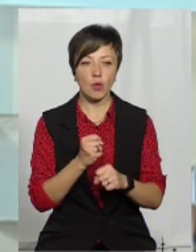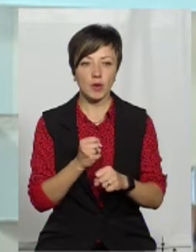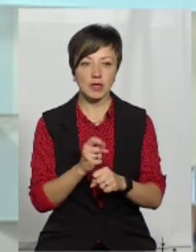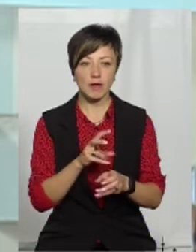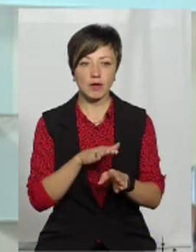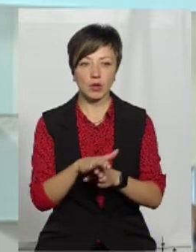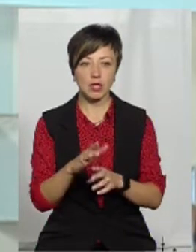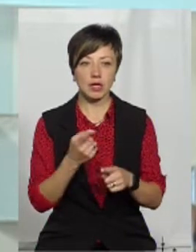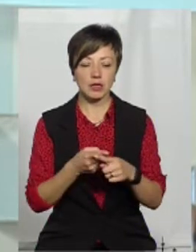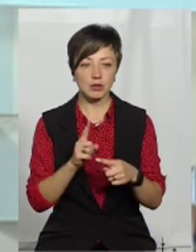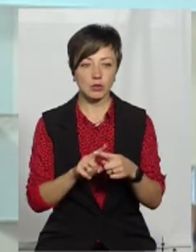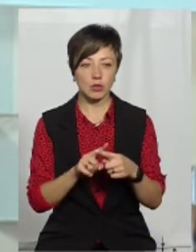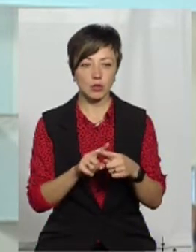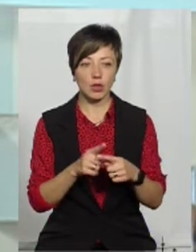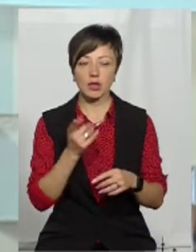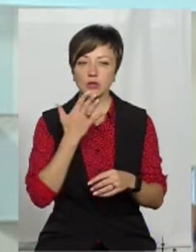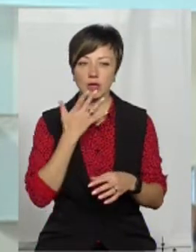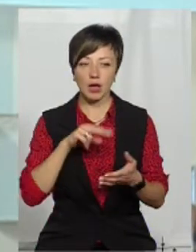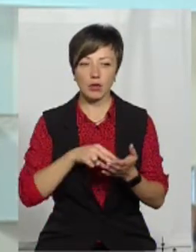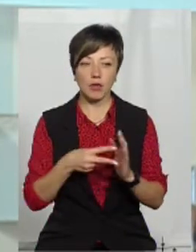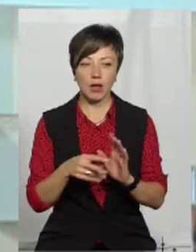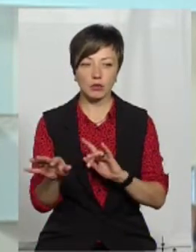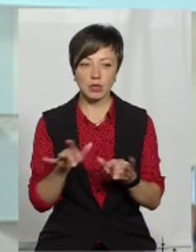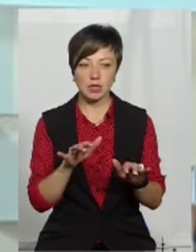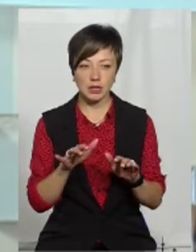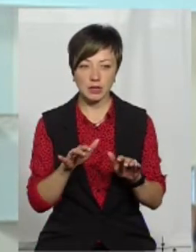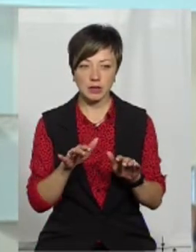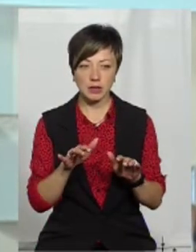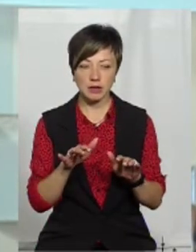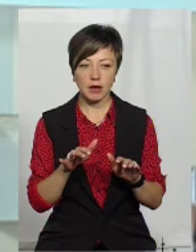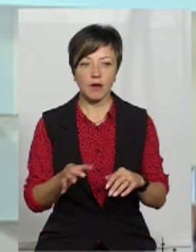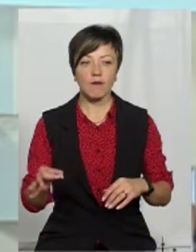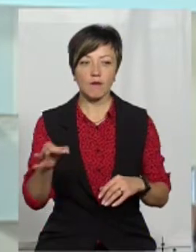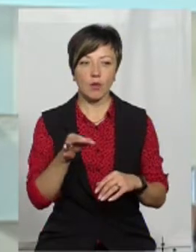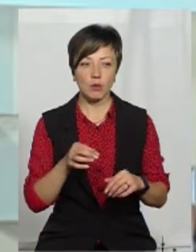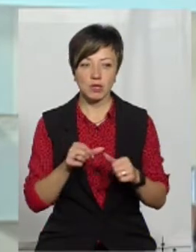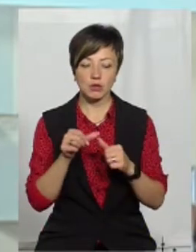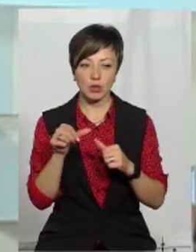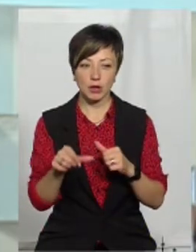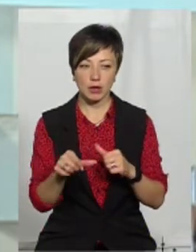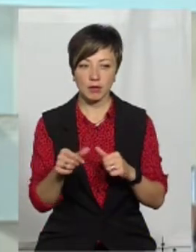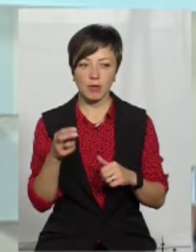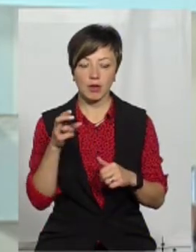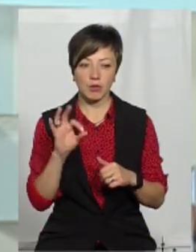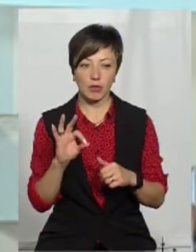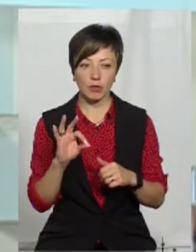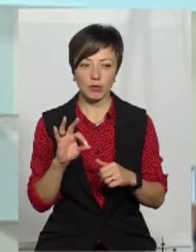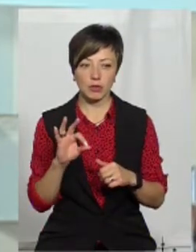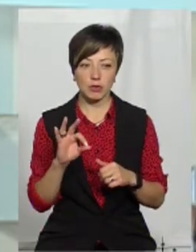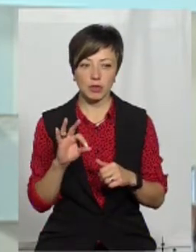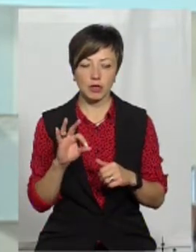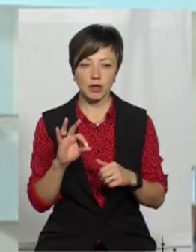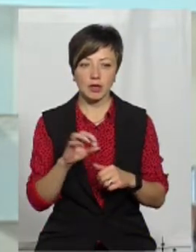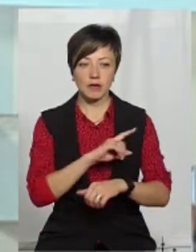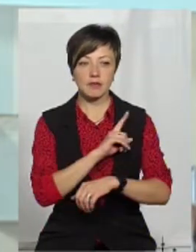робляться на виконання цього національного плану дій в області, зокрема, тому що в